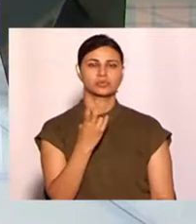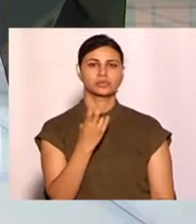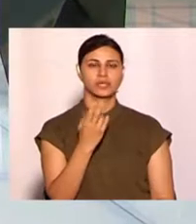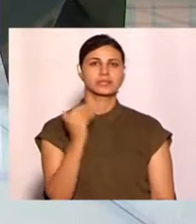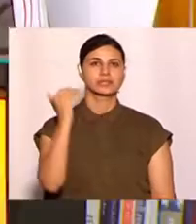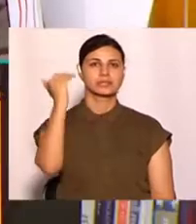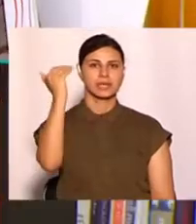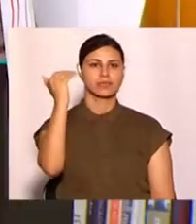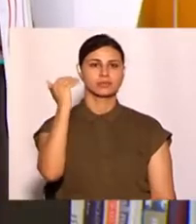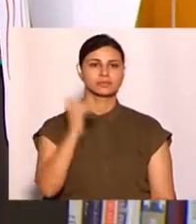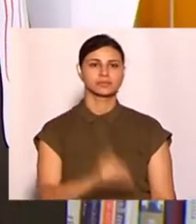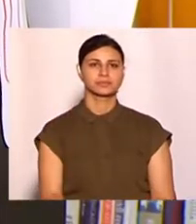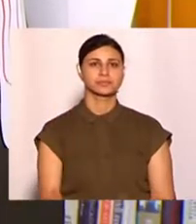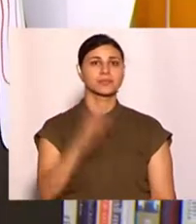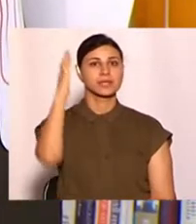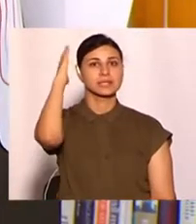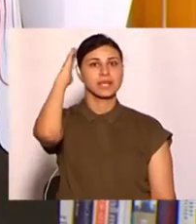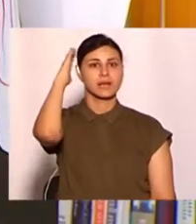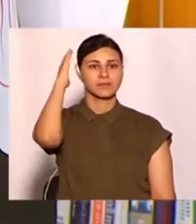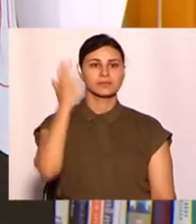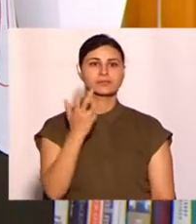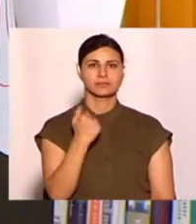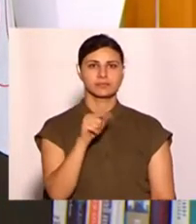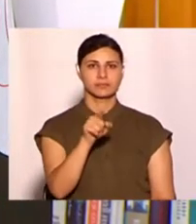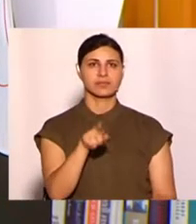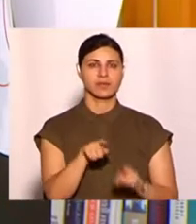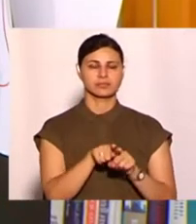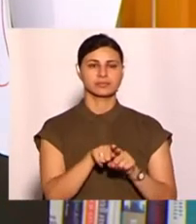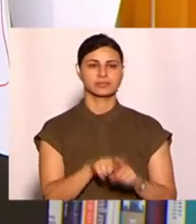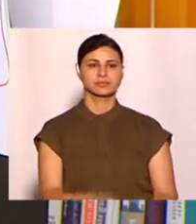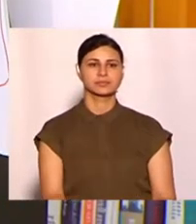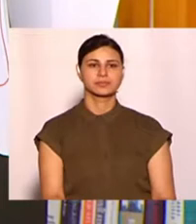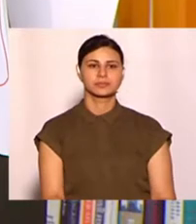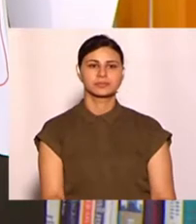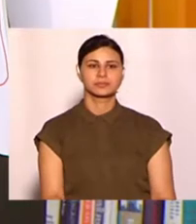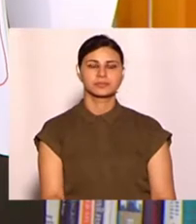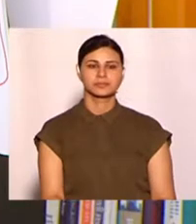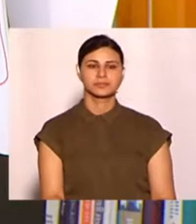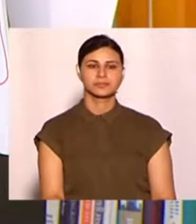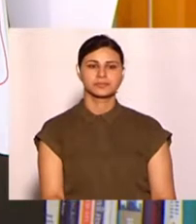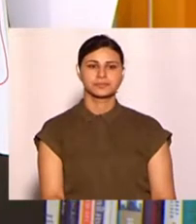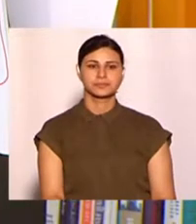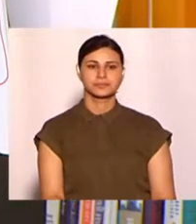რა მოხდება? ანუ კერდი თავს ზემოთ უნდა გადაწიოთ ერთი ხელი დაწოლილ მდგომარეობაში. ამ შემთხვევაში